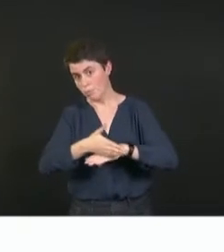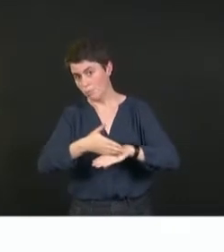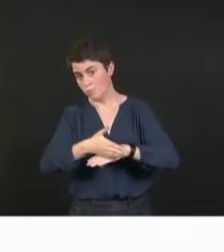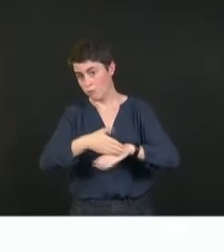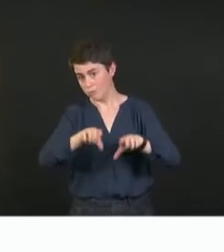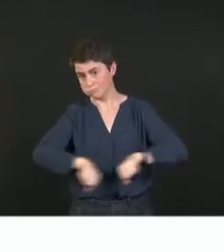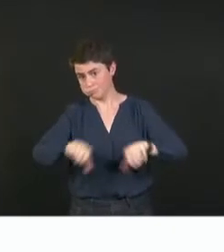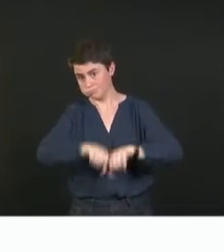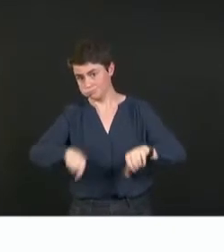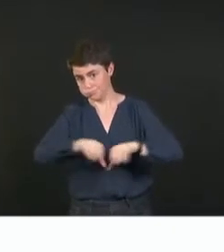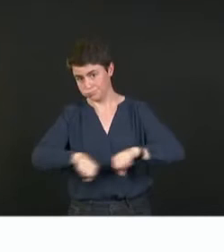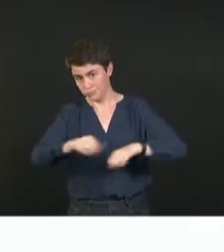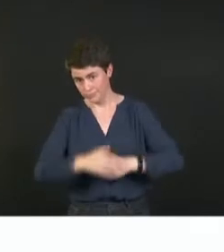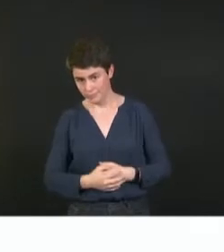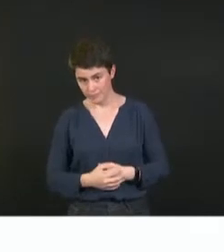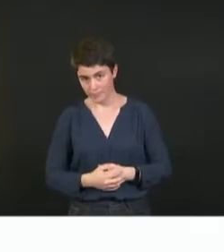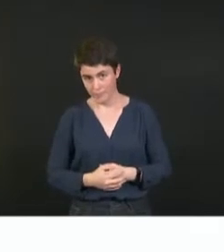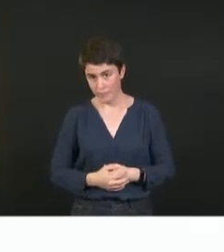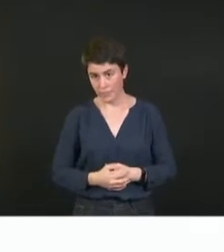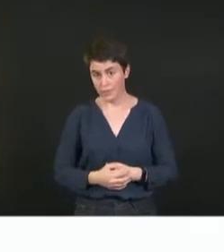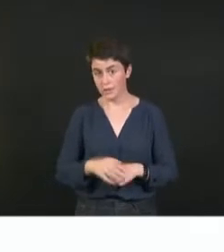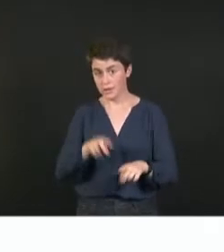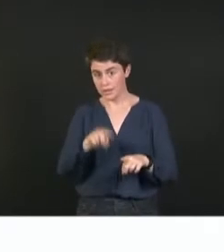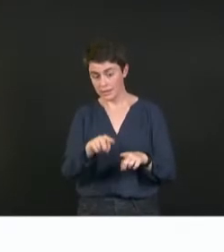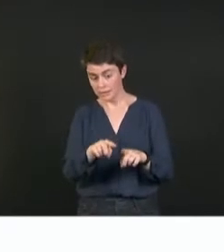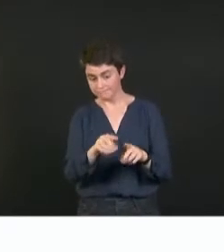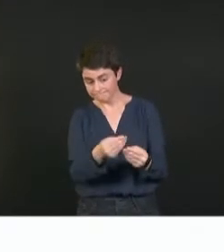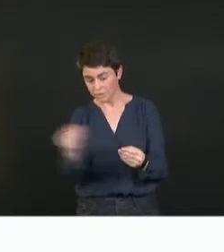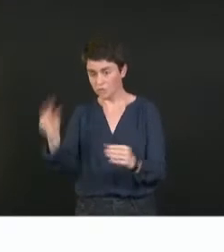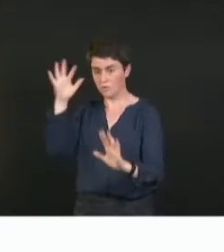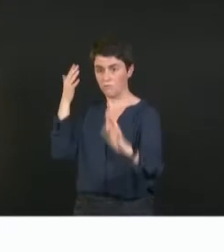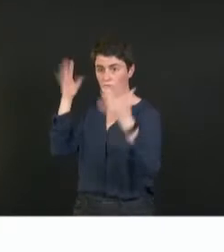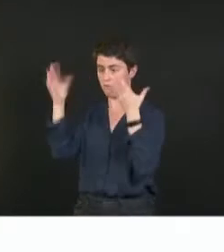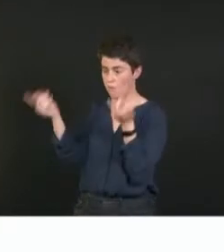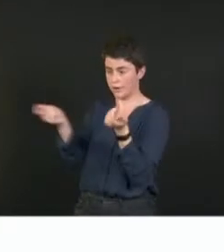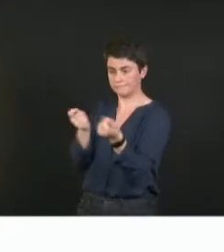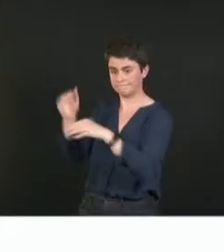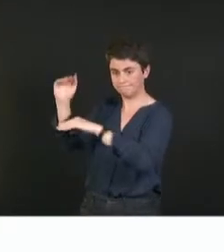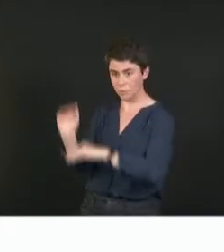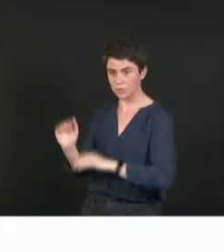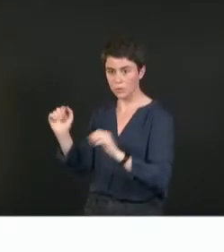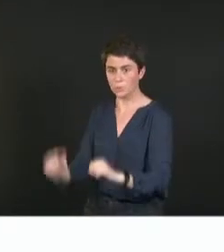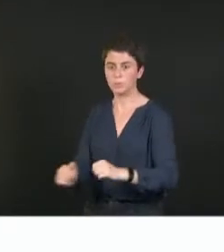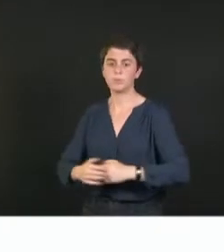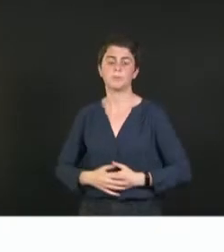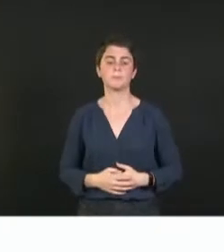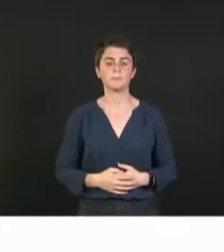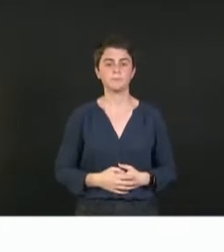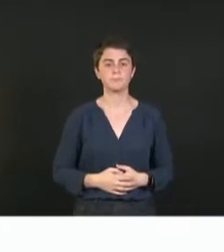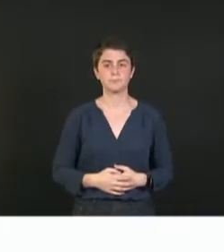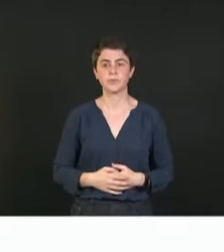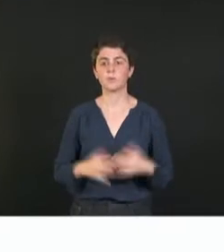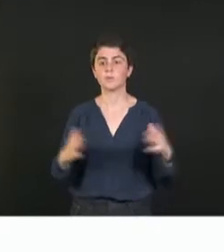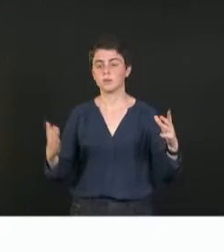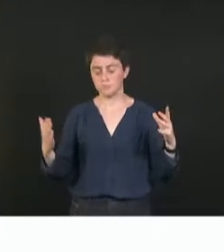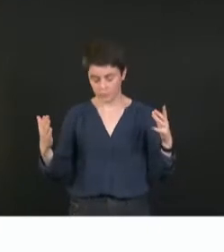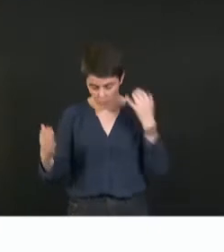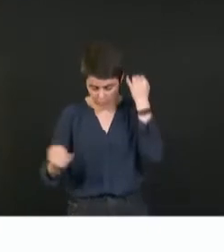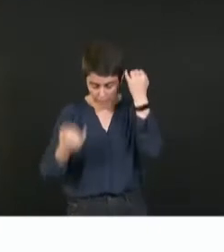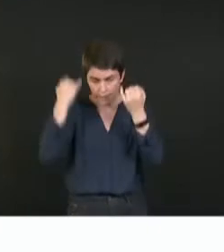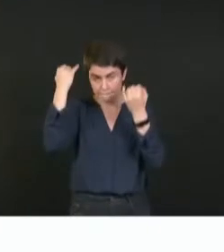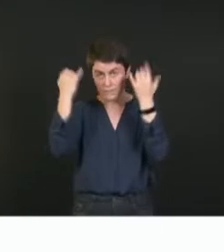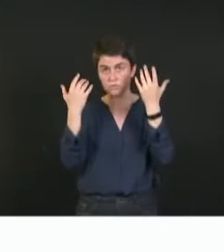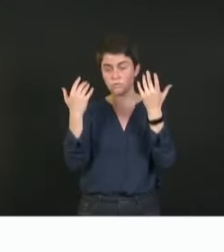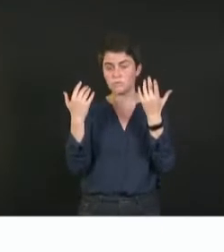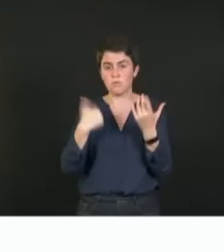finalement qui permet de, d'entretenir les forêts. Donc là, on est vraiment dans une optique si, pour